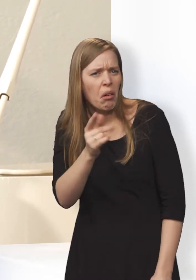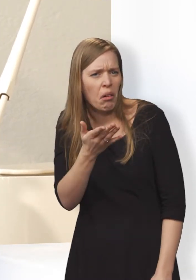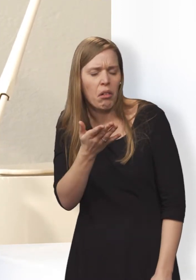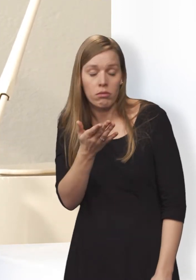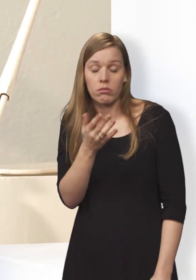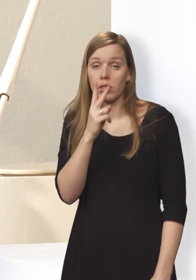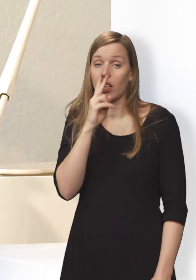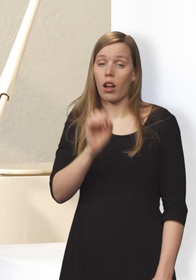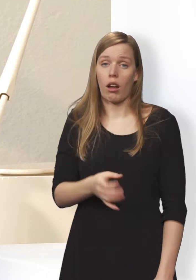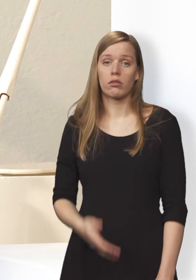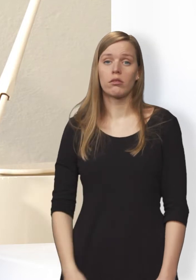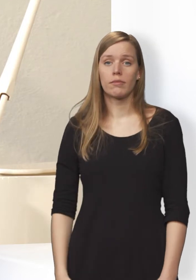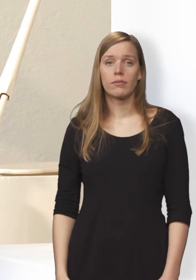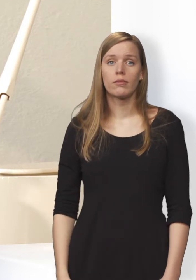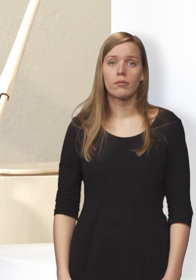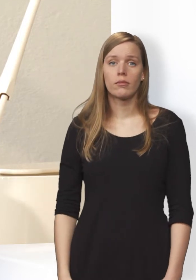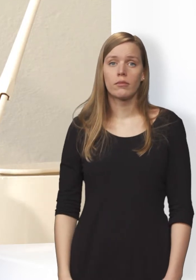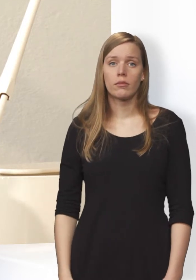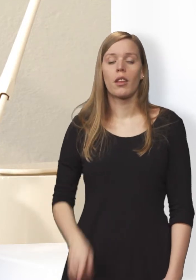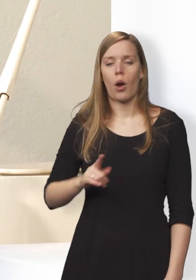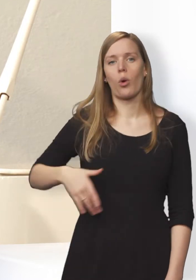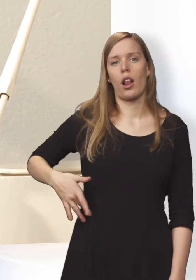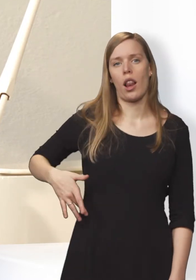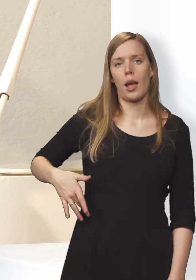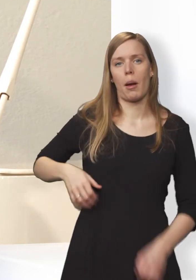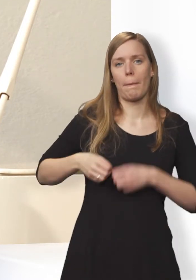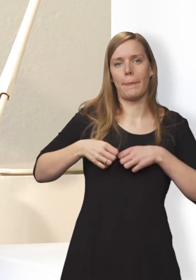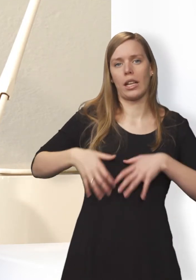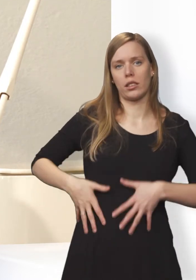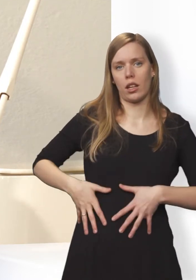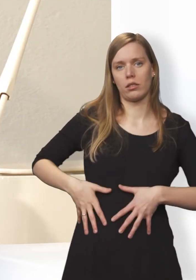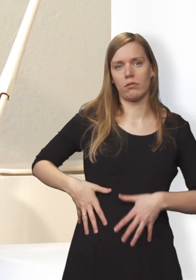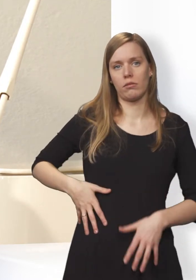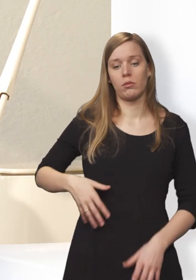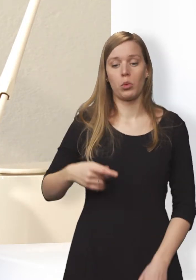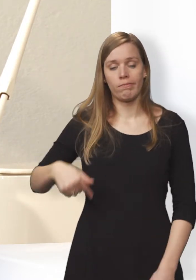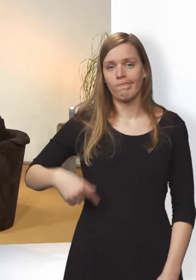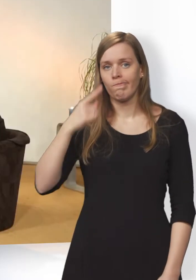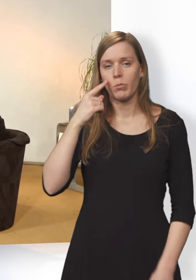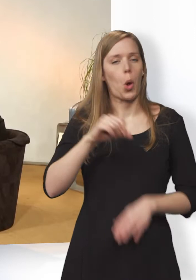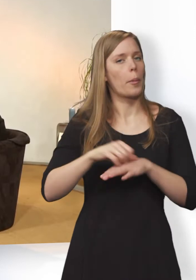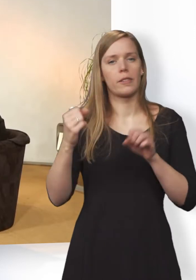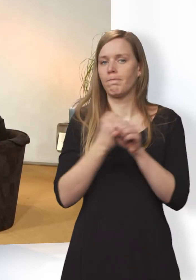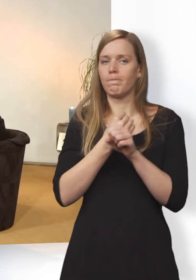sei und eben auch mit der straßen an der leber und man kann beides nicht operieren